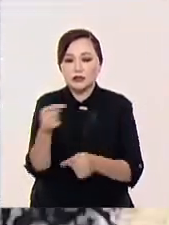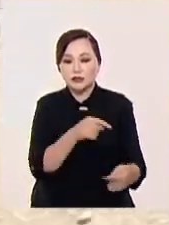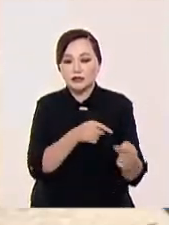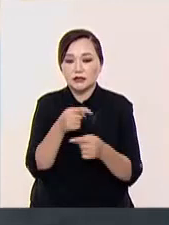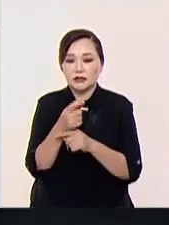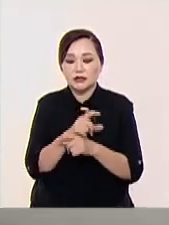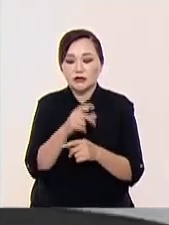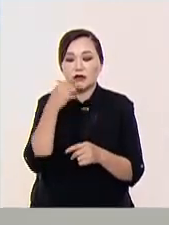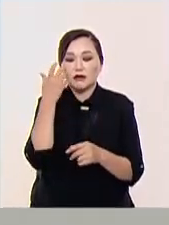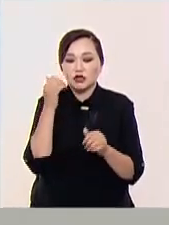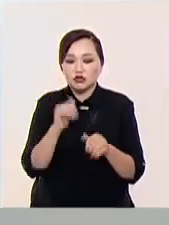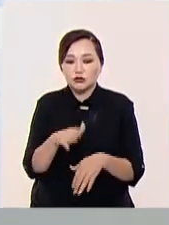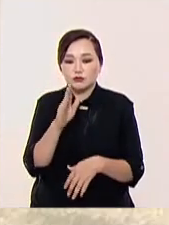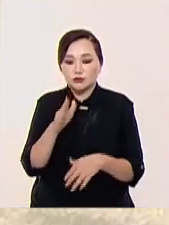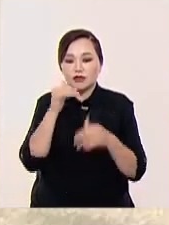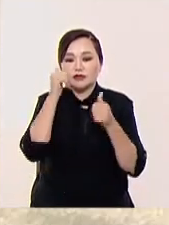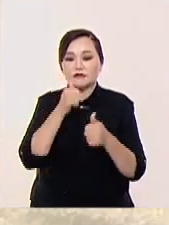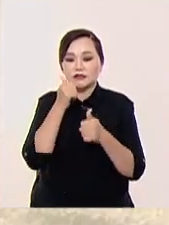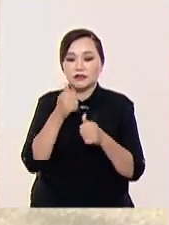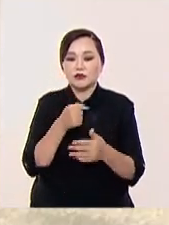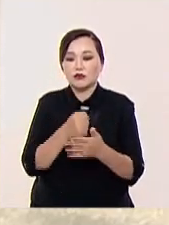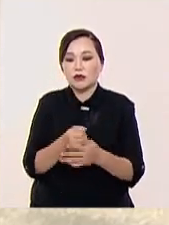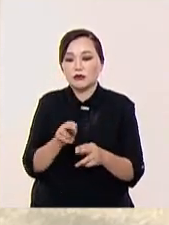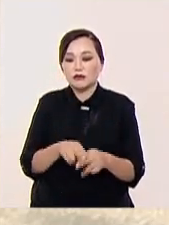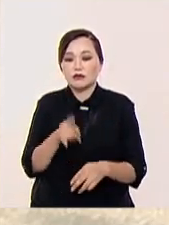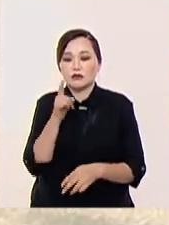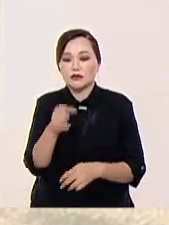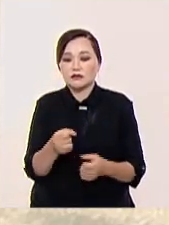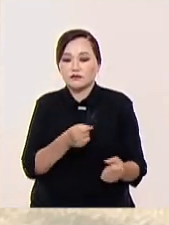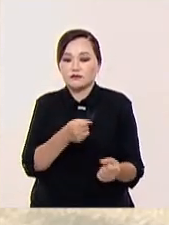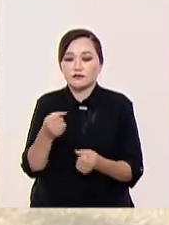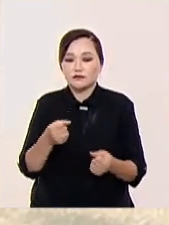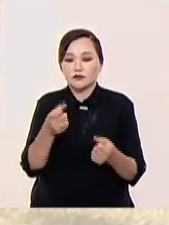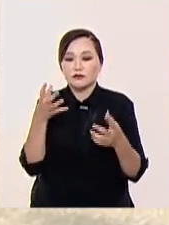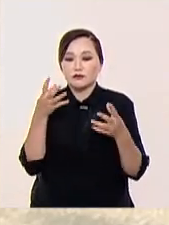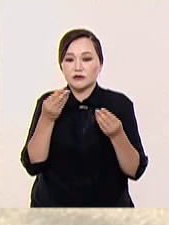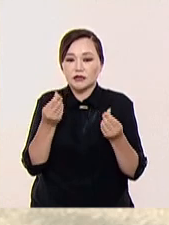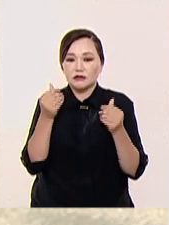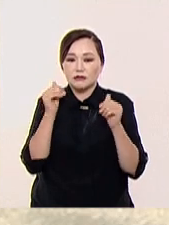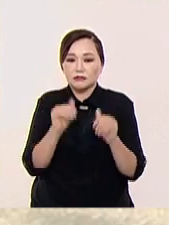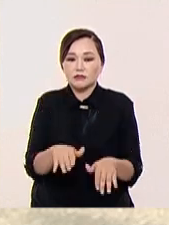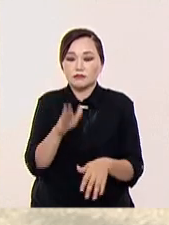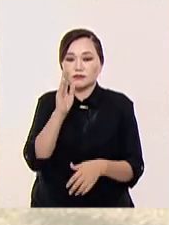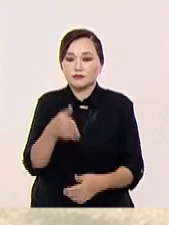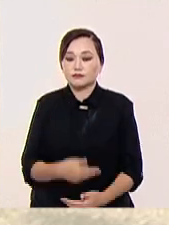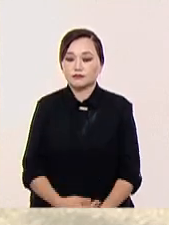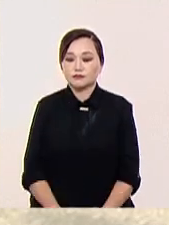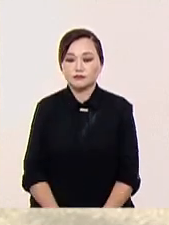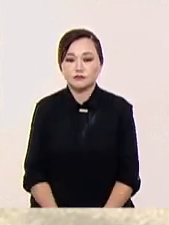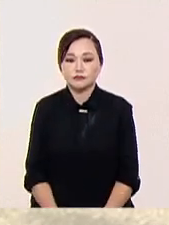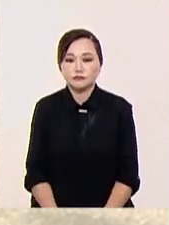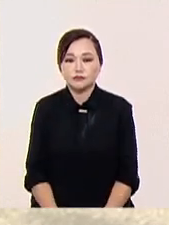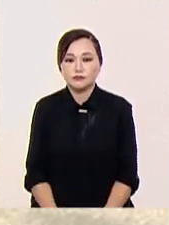мәселе қашан шешілері белгісіз. Оған дейін ел такси жүргізушілеріне жем болар түрі бар. Нұрай Нұрахай, Дәулетбай Нұрмахан, Информ